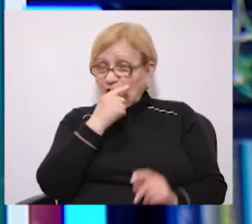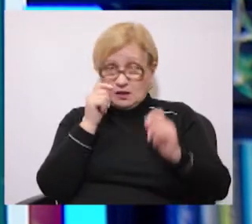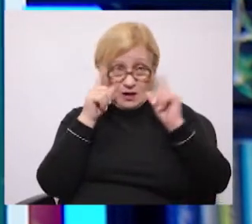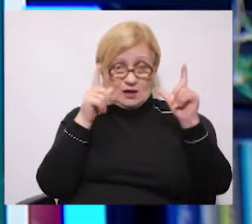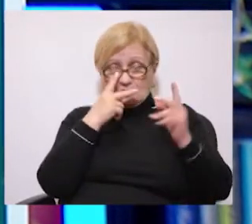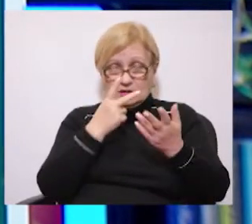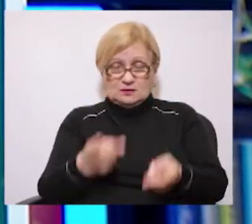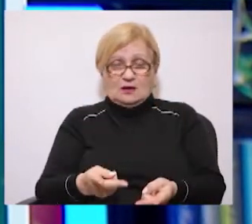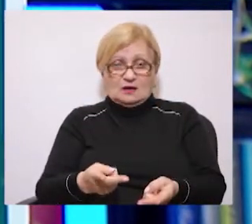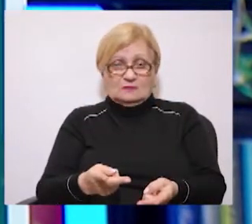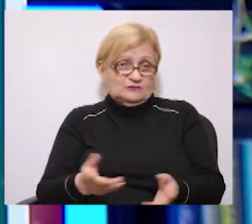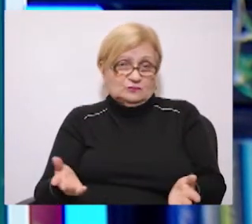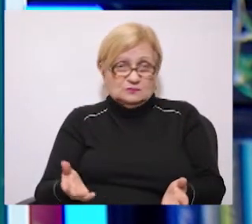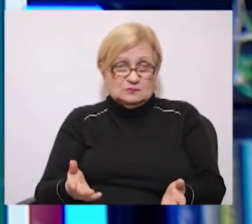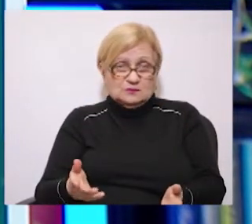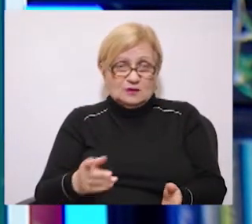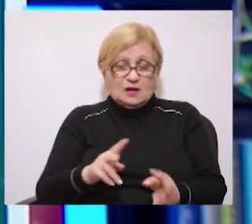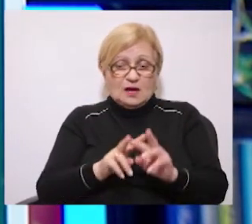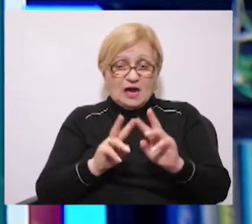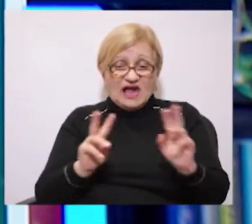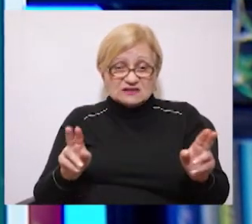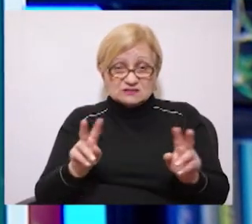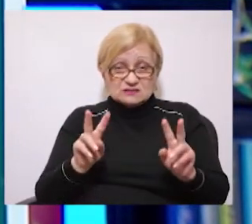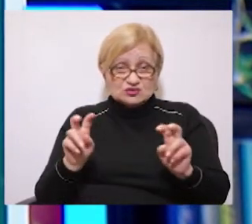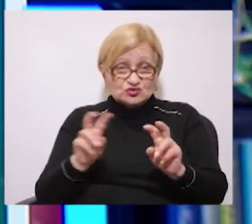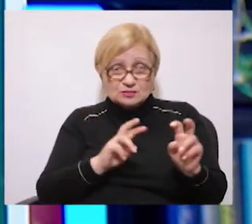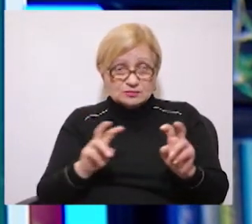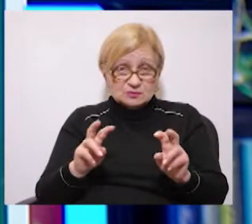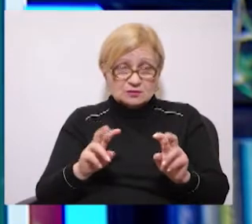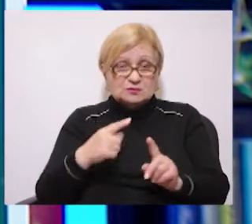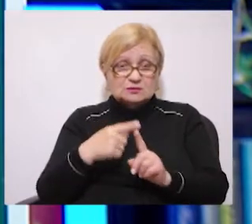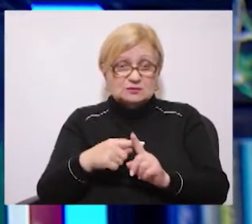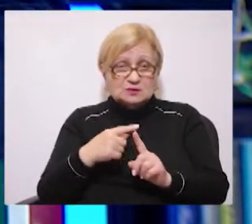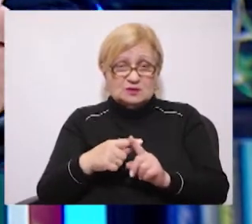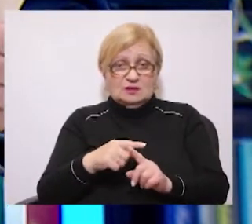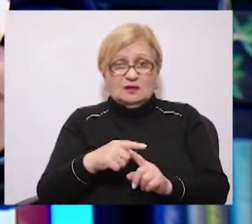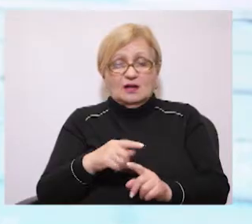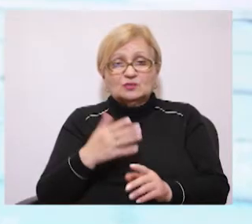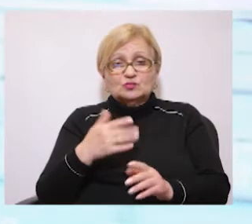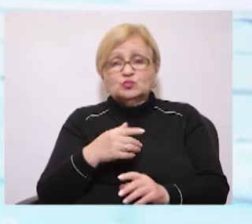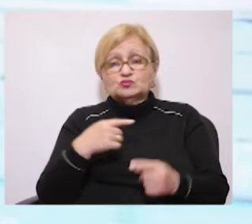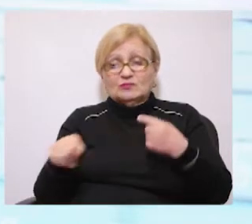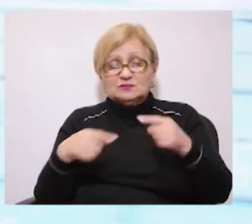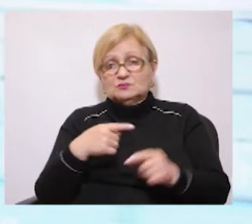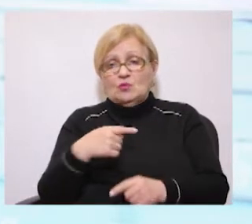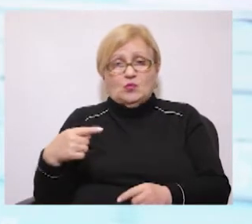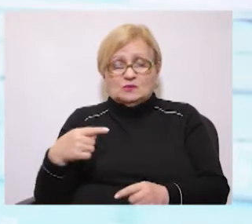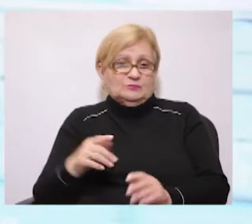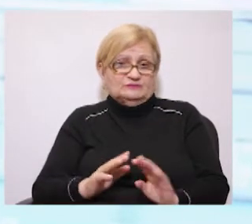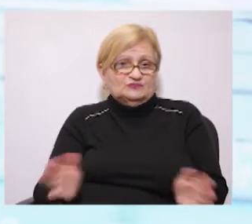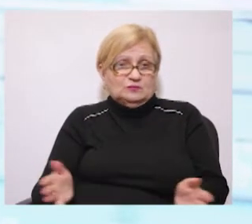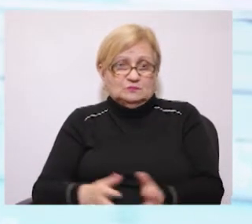გაახკილო და შეხედო. ერთი და იგივე ნიშნები თუ აქვს, ნამრავლი დადებითია, სხვადასხვა თუ აქვს, უარყოფითია.